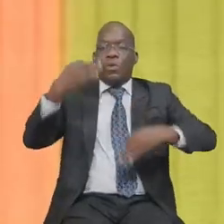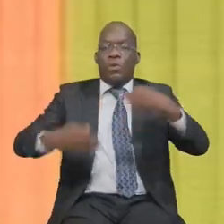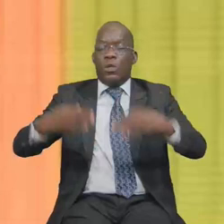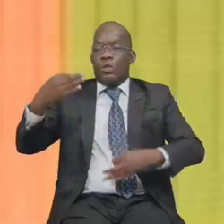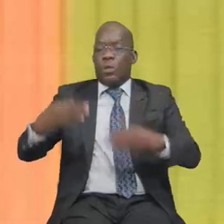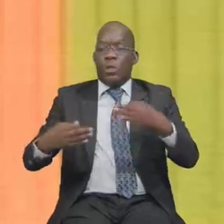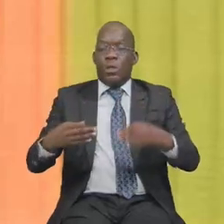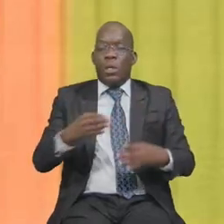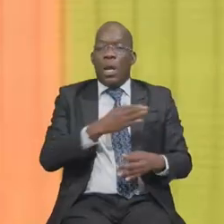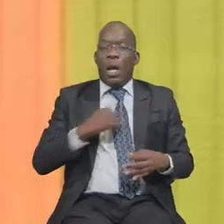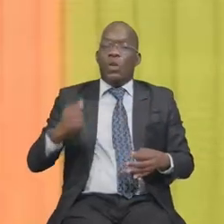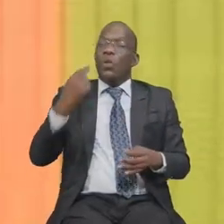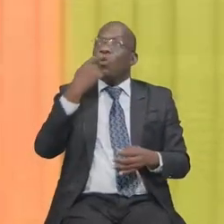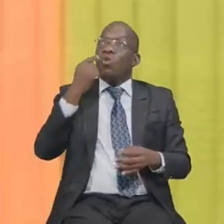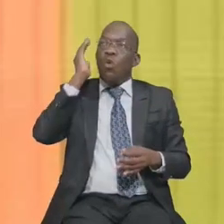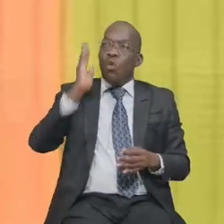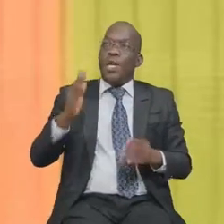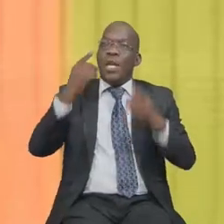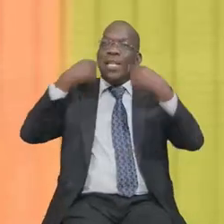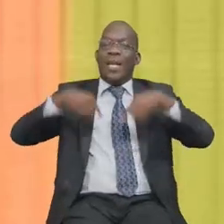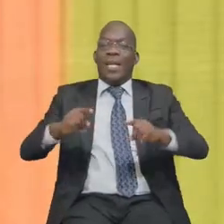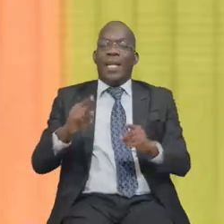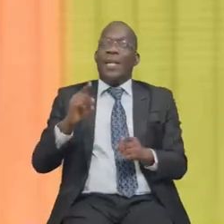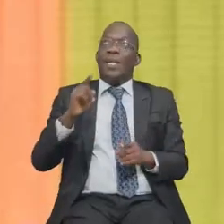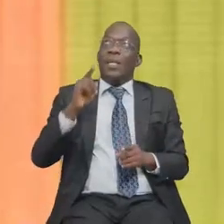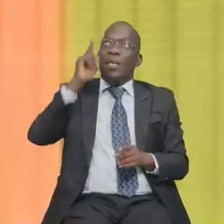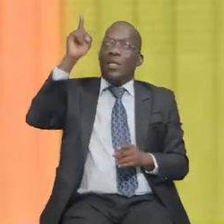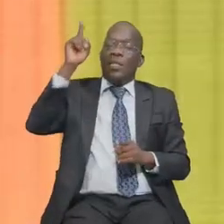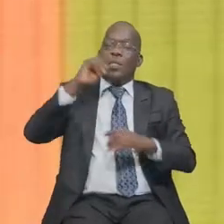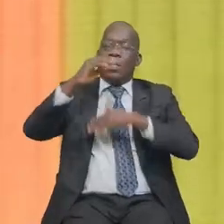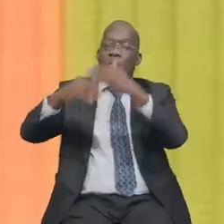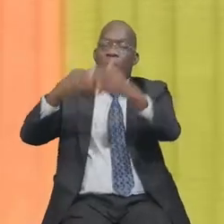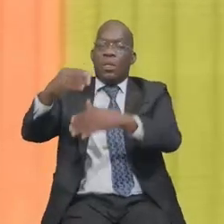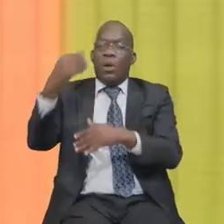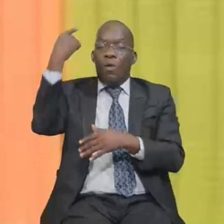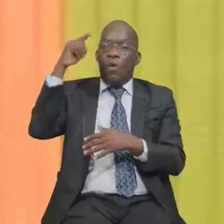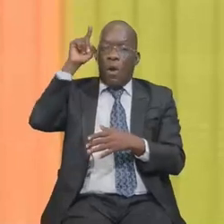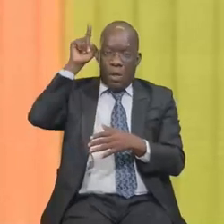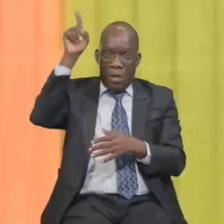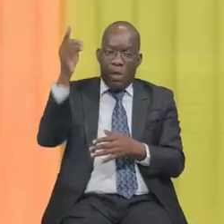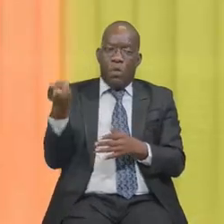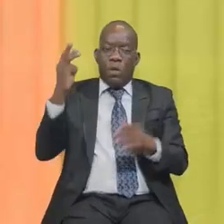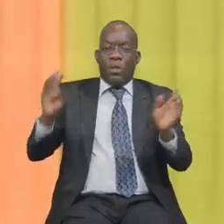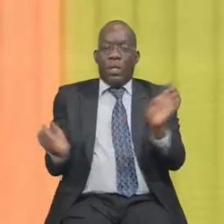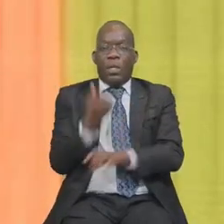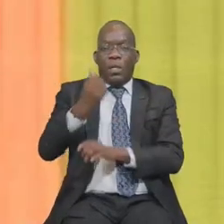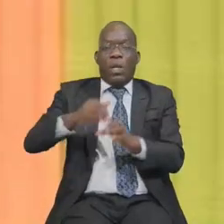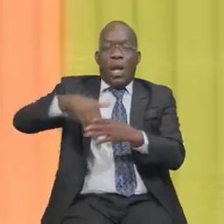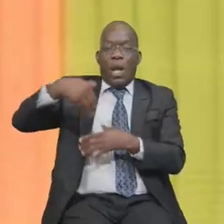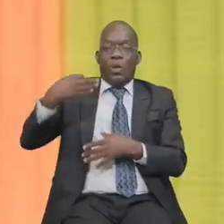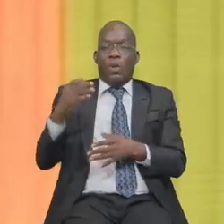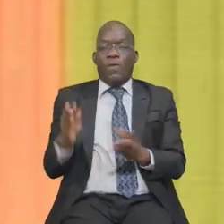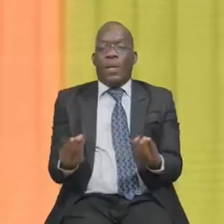ceux de sa génération qui a cru qu'il était retranché de la terre des vivants et